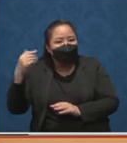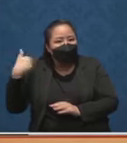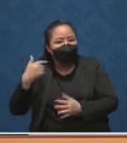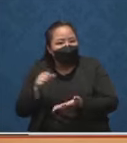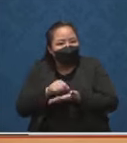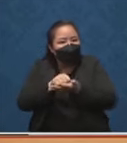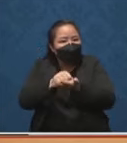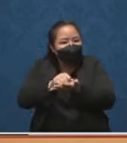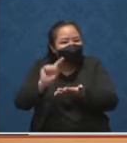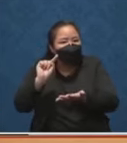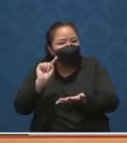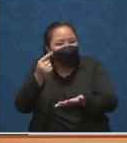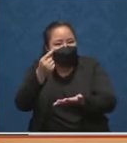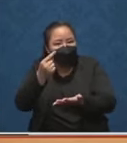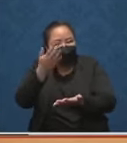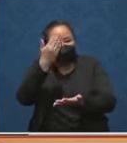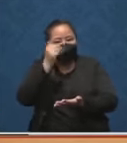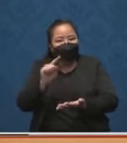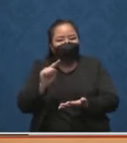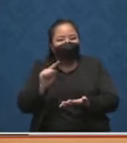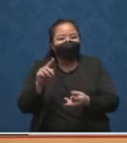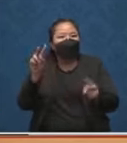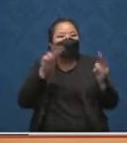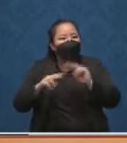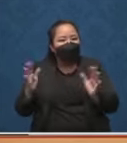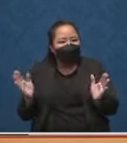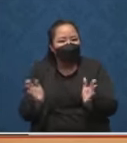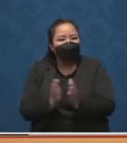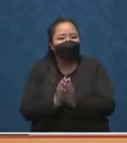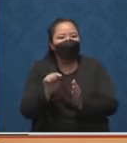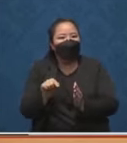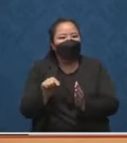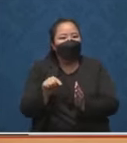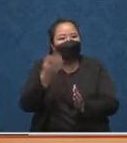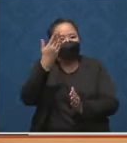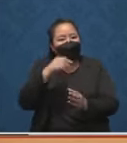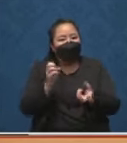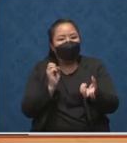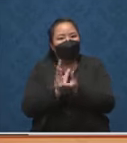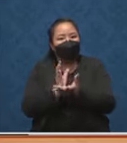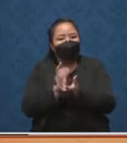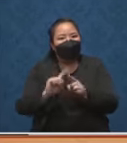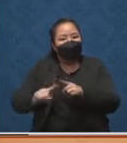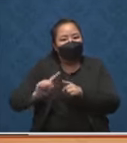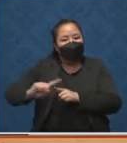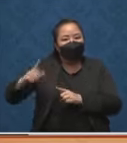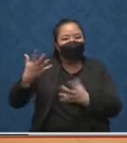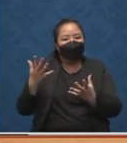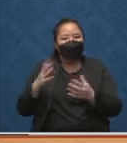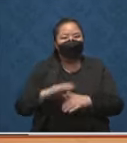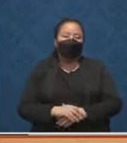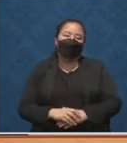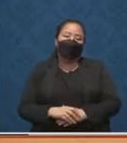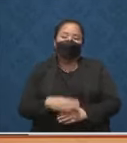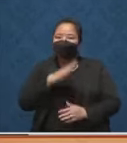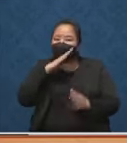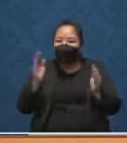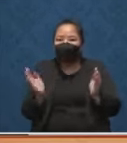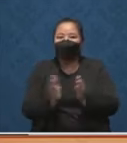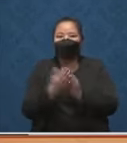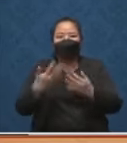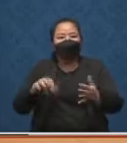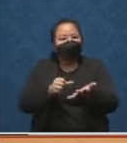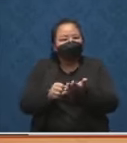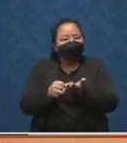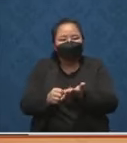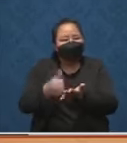ริการรายใหม่เพื่อหลีกเลี่ยงการควบรวมในครั้งนี้เพื่อไม่ให้เกิดผลกระทบที่จะตามมาเพราะว่าถ้าควบรวมไปแล้วจะไปแ